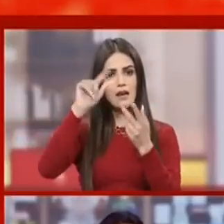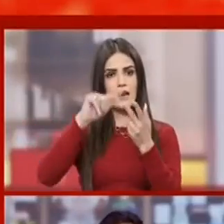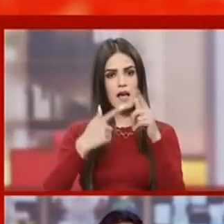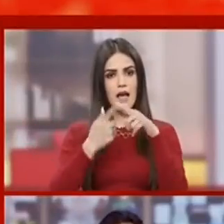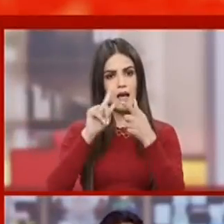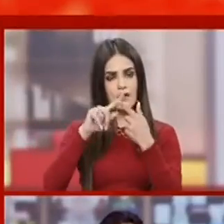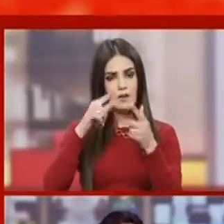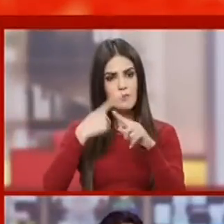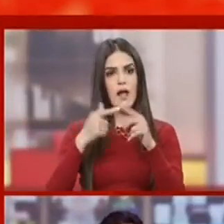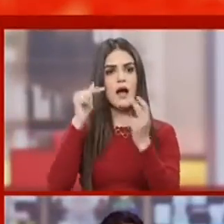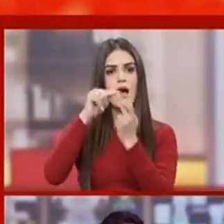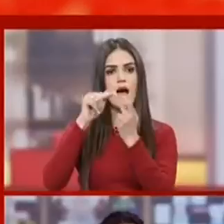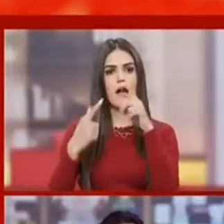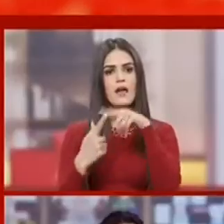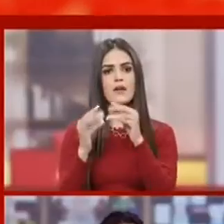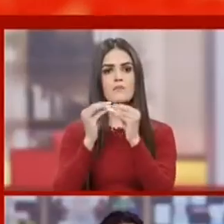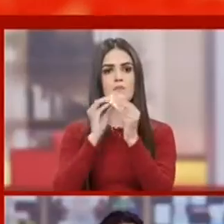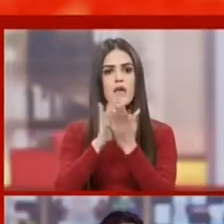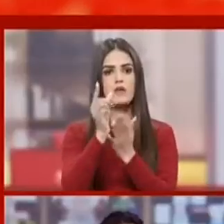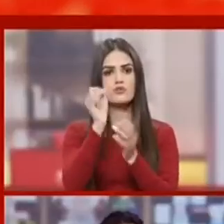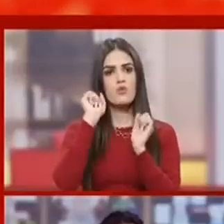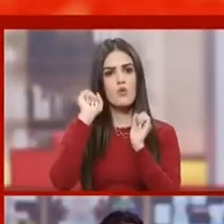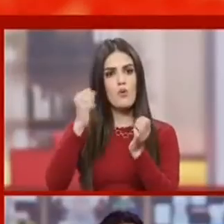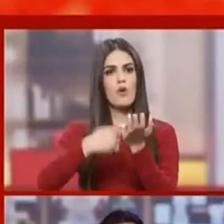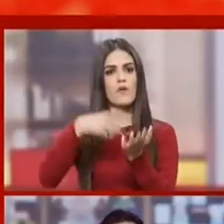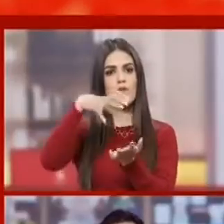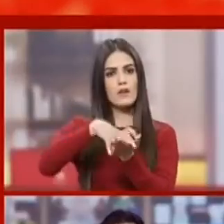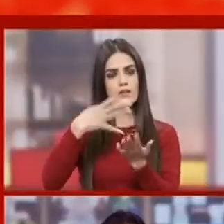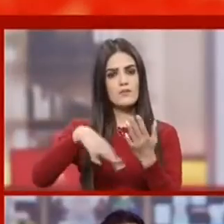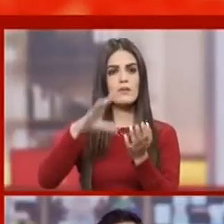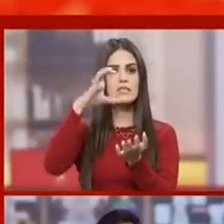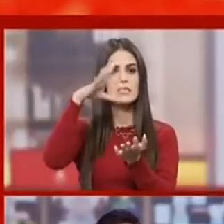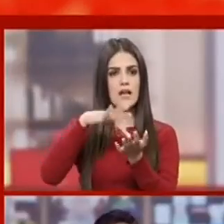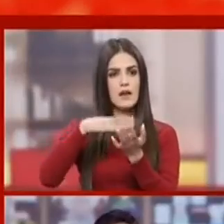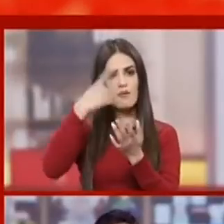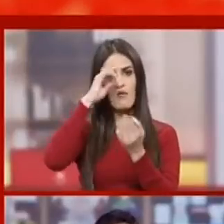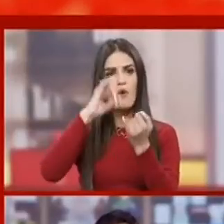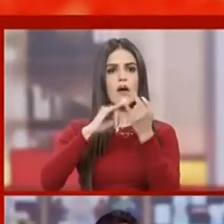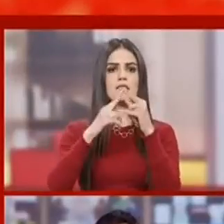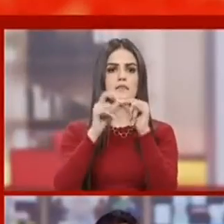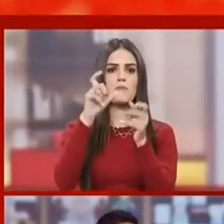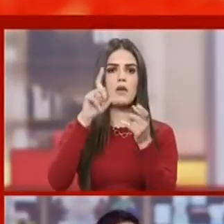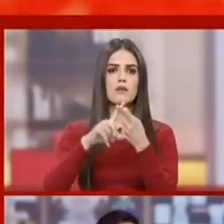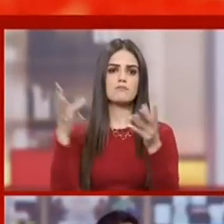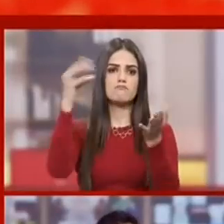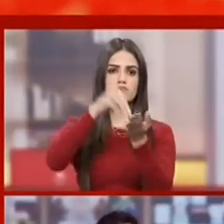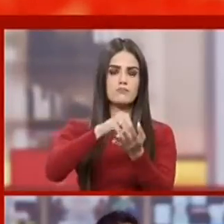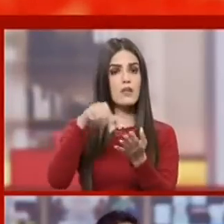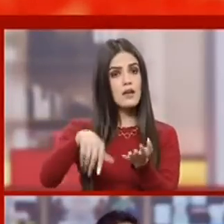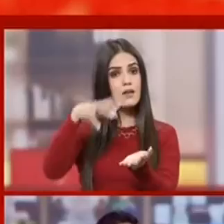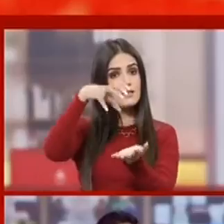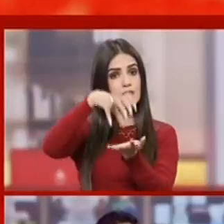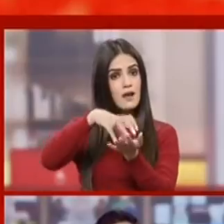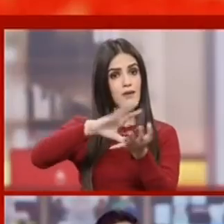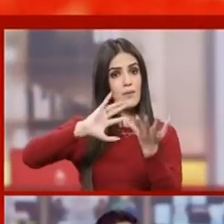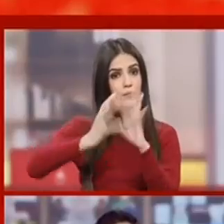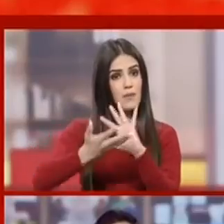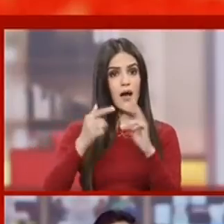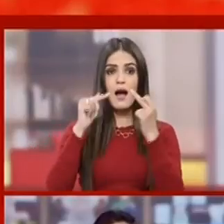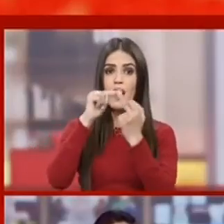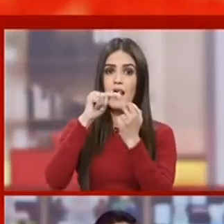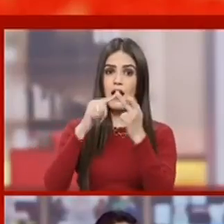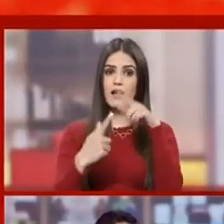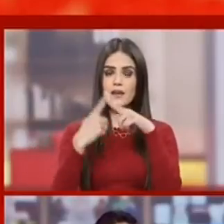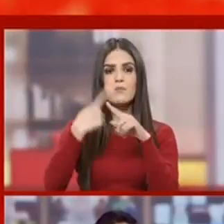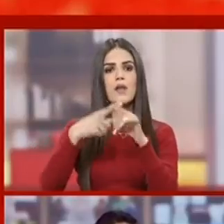IIT BHU में अपना रीजनल एकेडमिक सेंटर फॉर स्पेस के स्थापना करेगा सेंटर बनाने पर IIT और